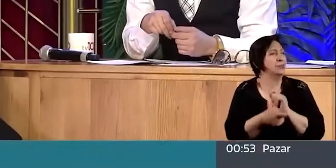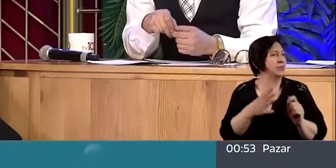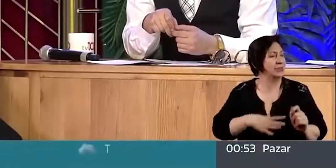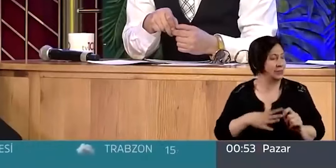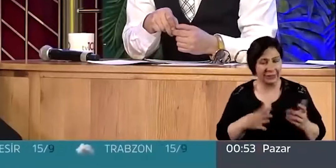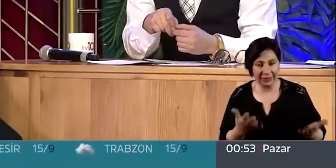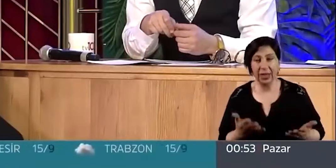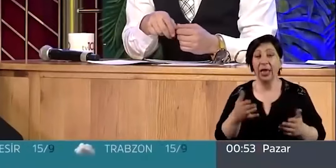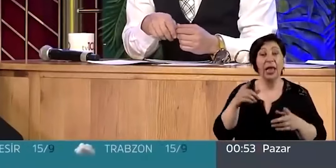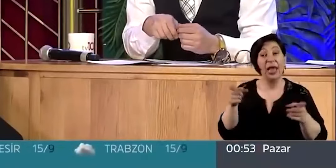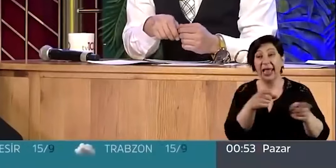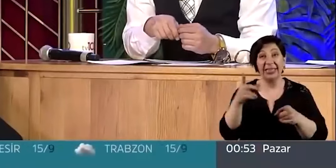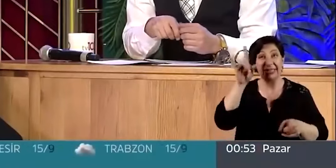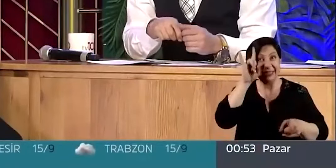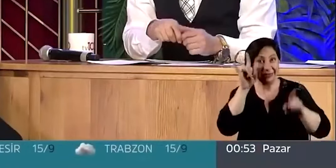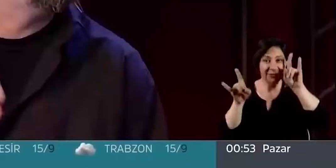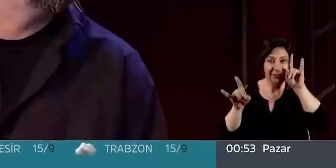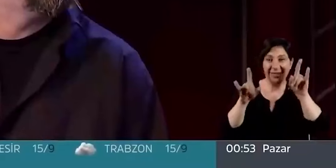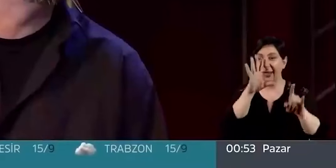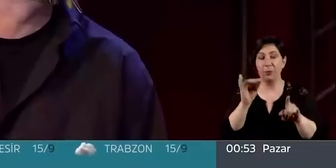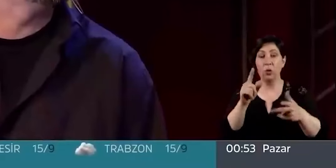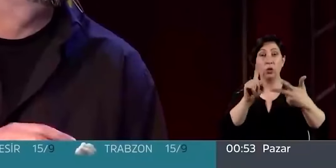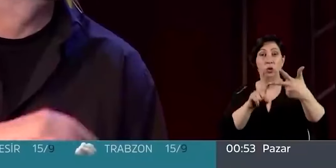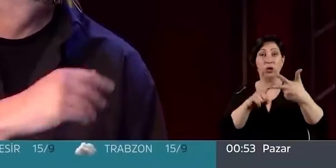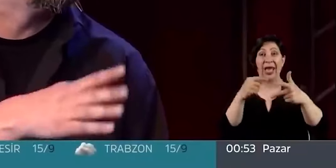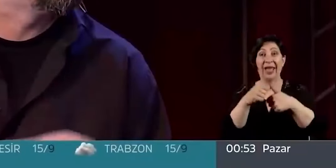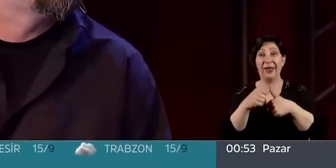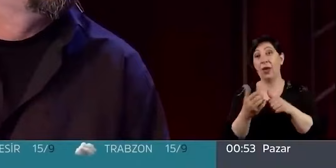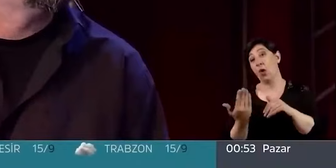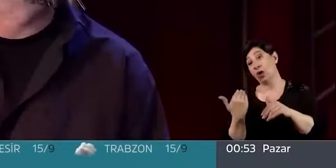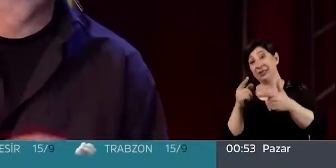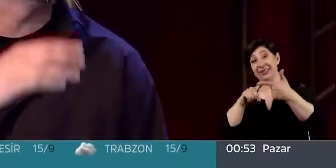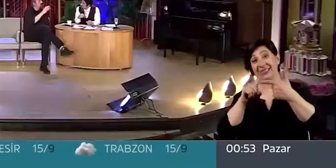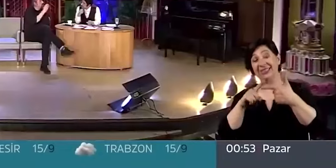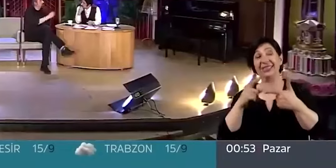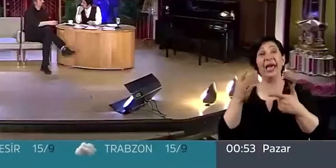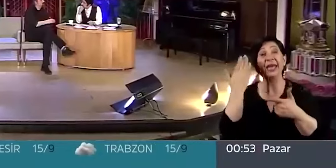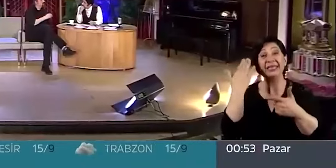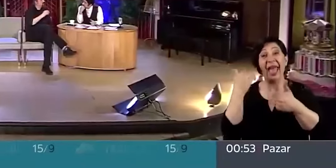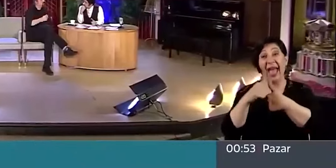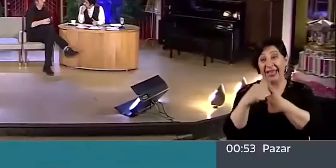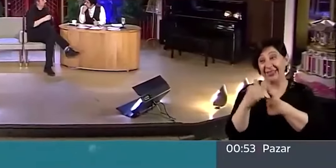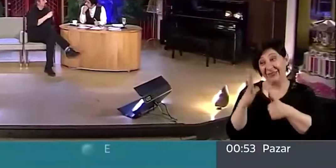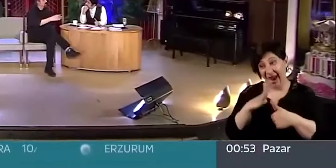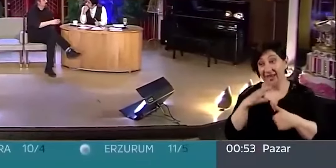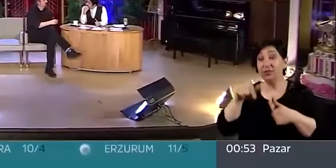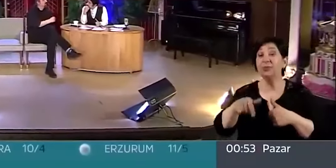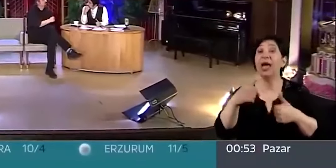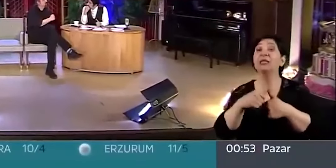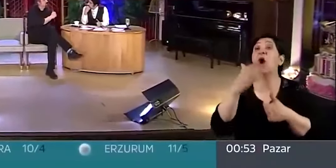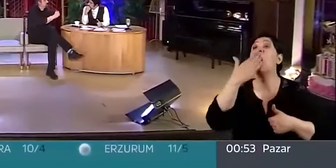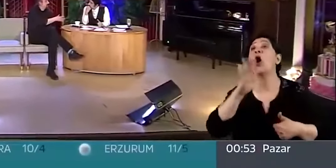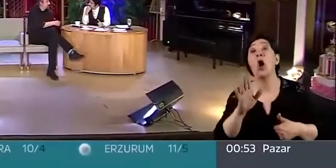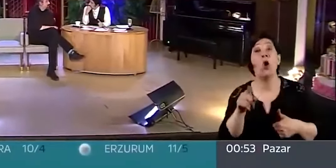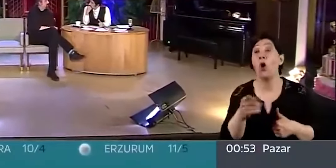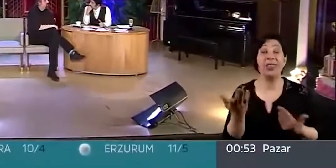İşte ilişkinin kıskancı kim? Senin diyelim üçüncü evliliğin. Daha önceki evliliğini konuşuyoruz. Senin eski hanımda olup da şimdiki hanımda olmayan ne gibi